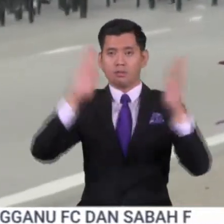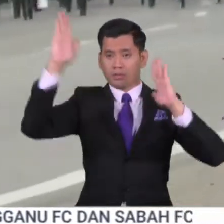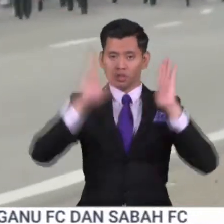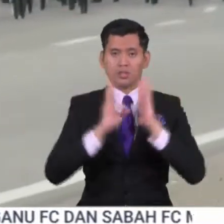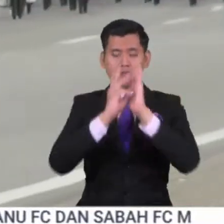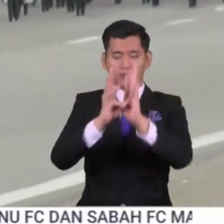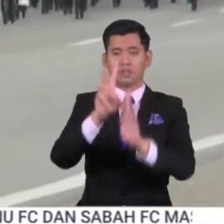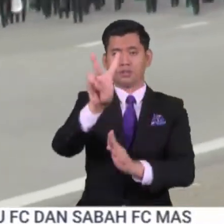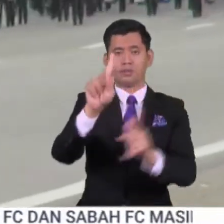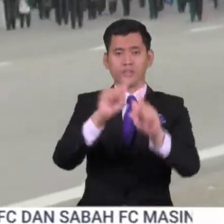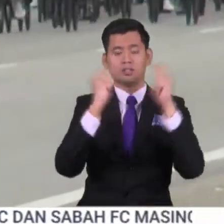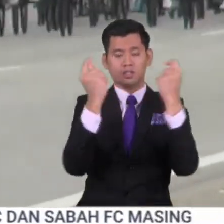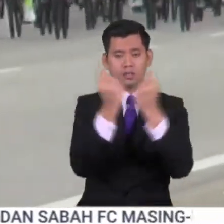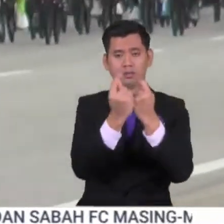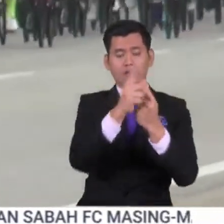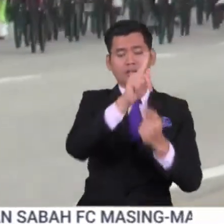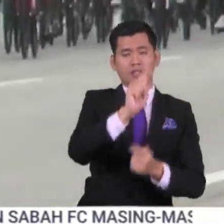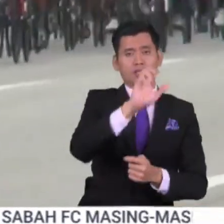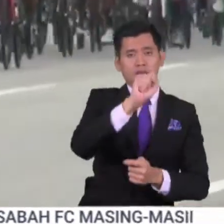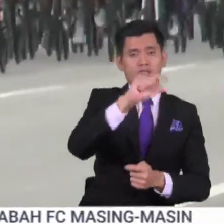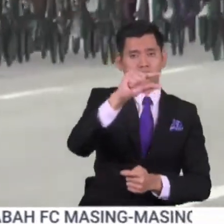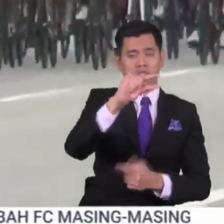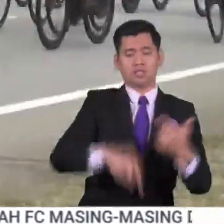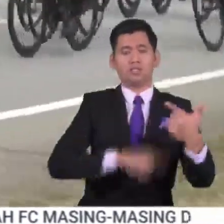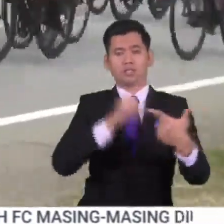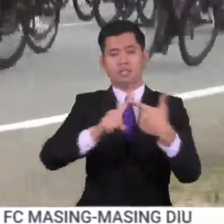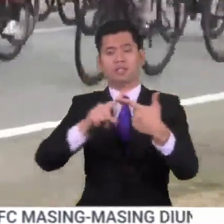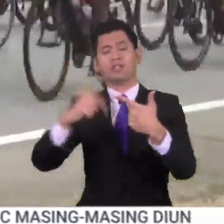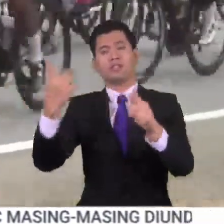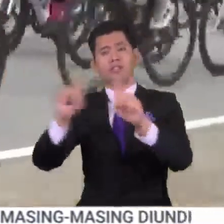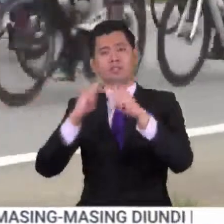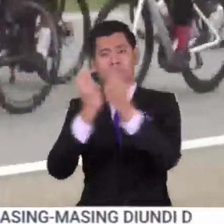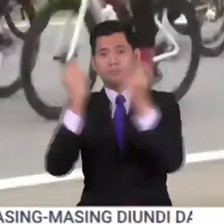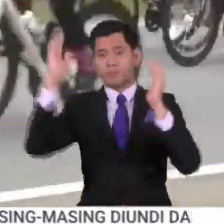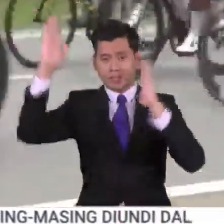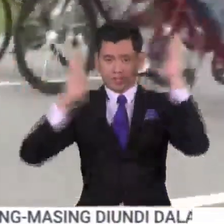diwakili dua pasukan iaitu tsg dan pasukan